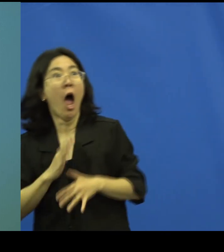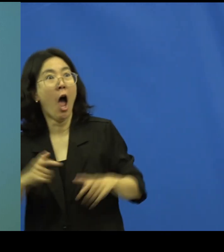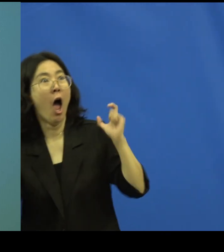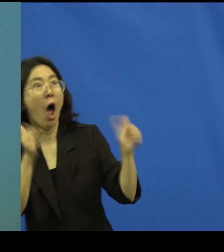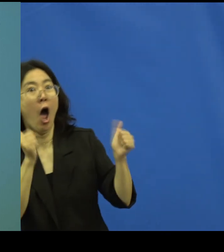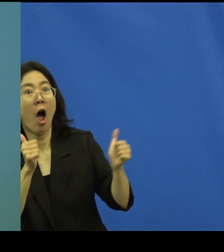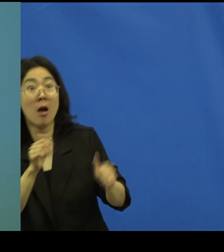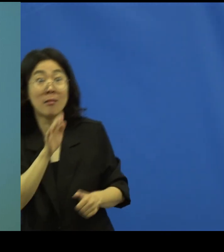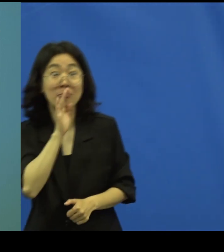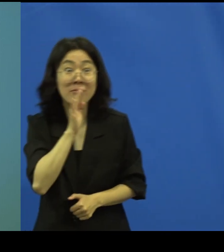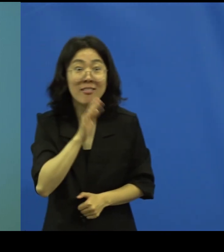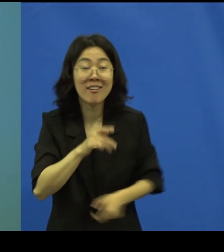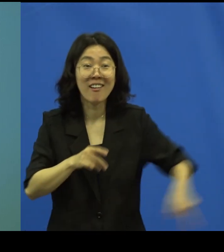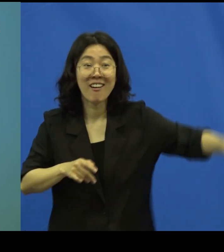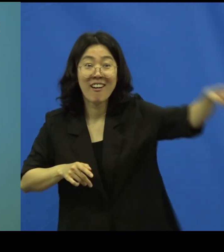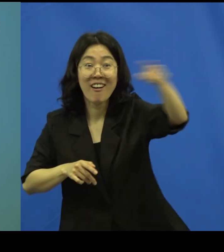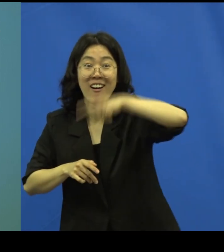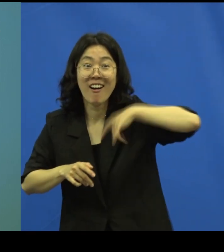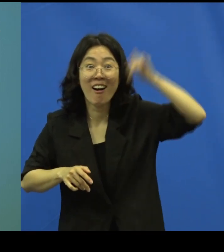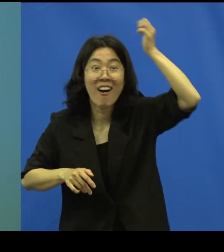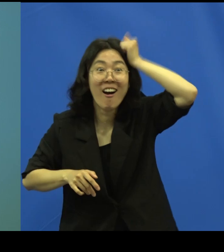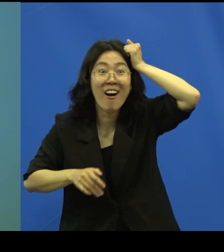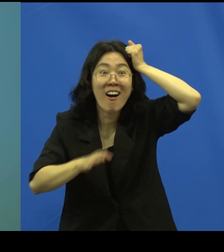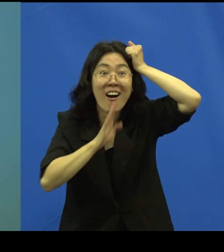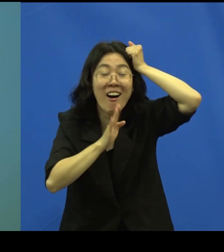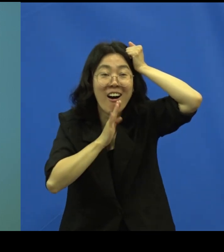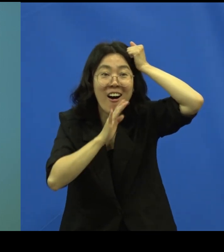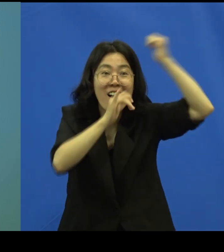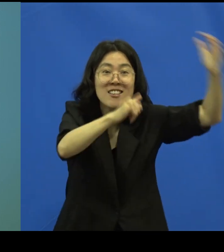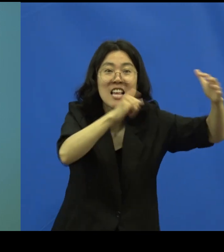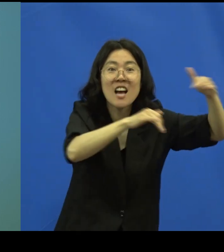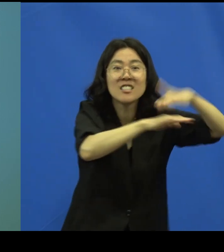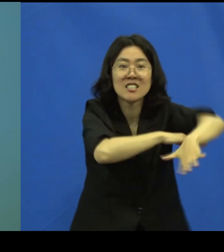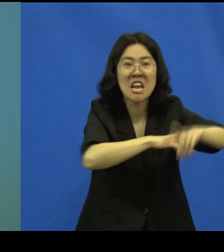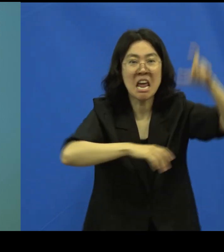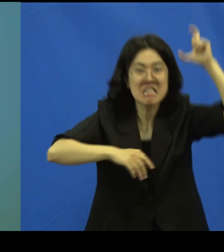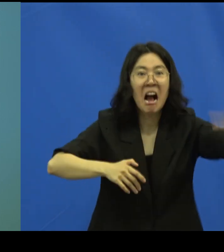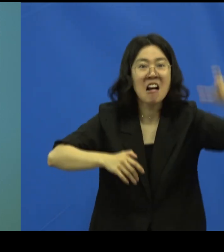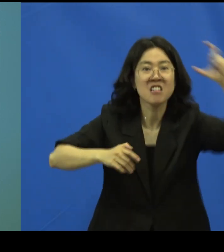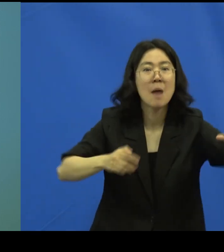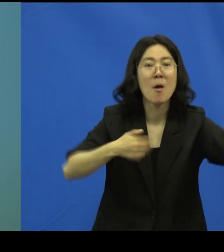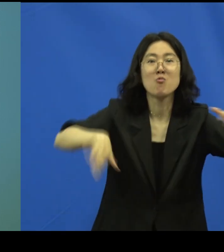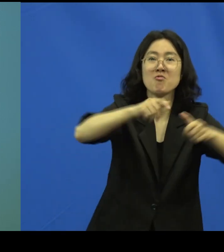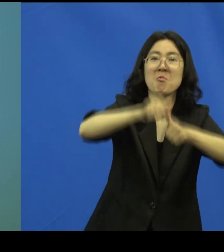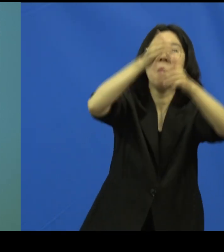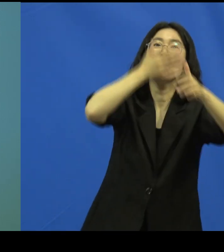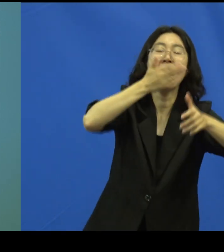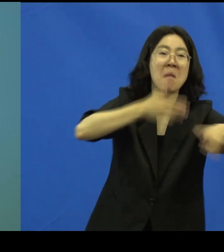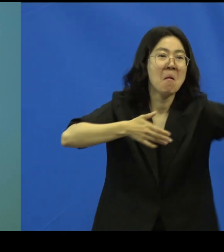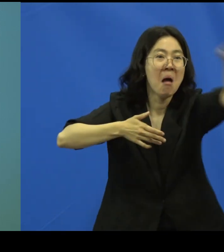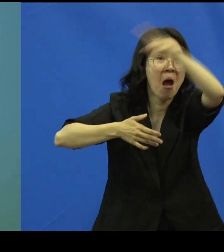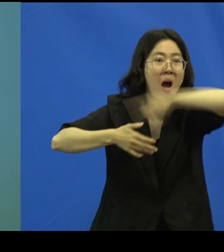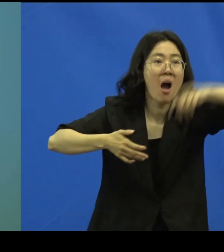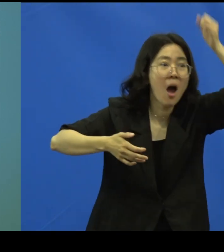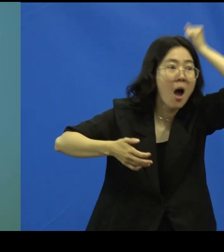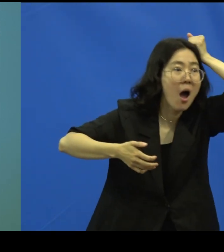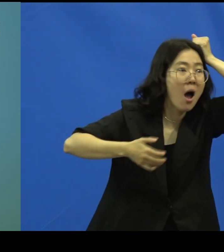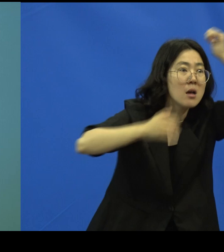램이냐. 여러분, 어린 양을 구원자로 볼 수 있는 것은 믿음의 눈으로만 가능합니다.